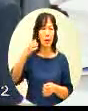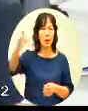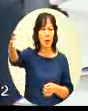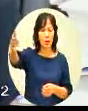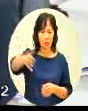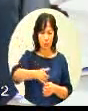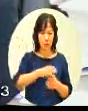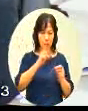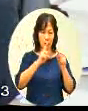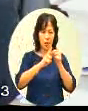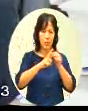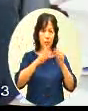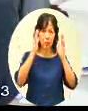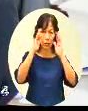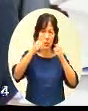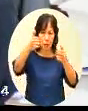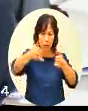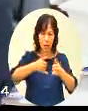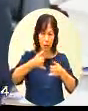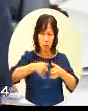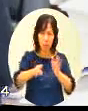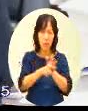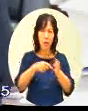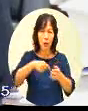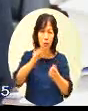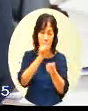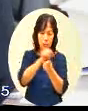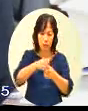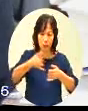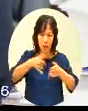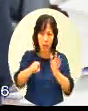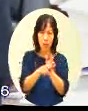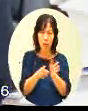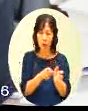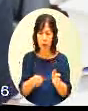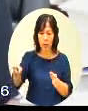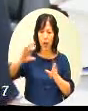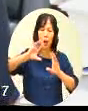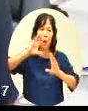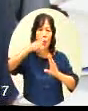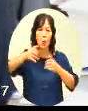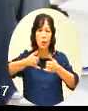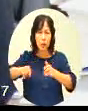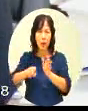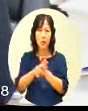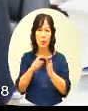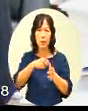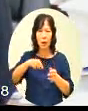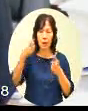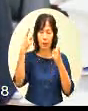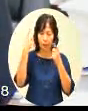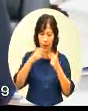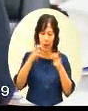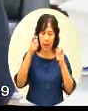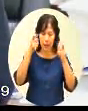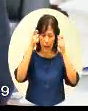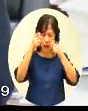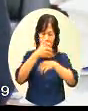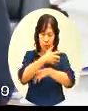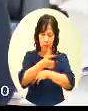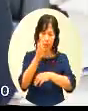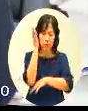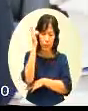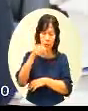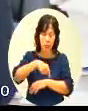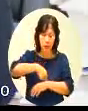样的中正路路到澄清路，往右边是往国泰路，左边是往原来的高雄县政府，我是要往原来